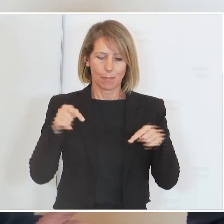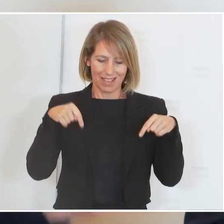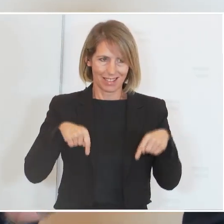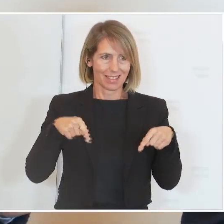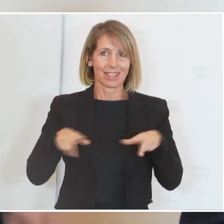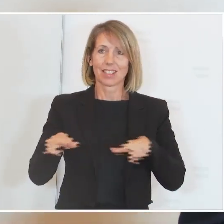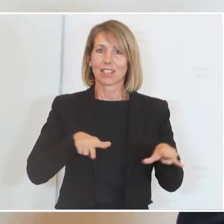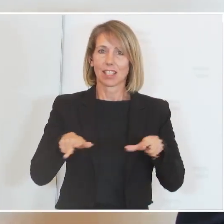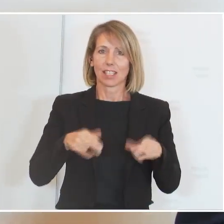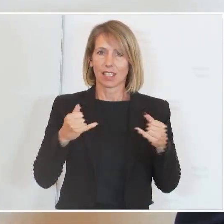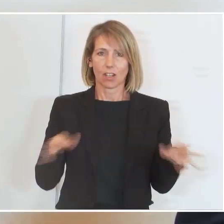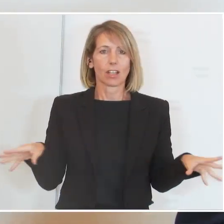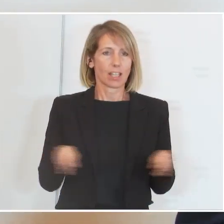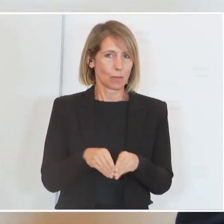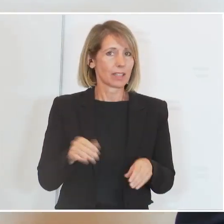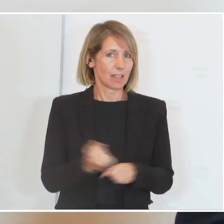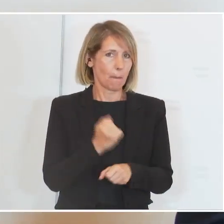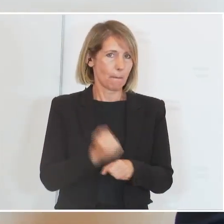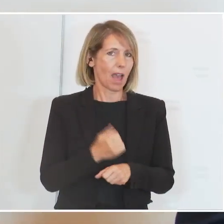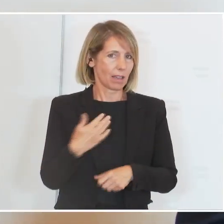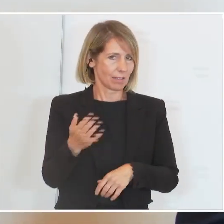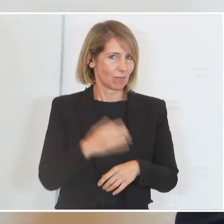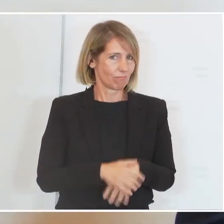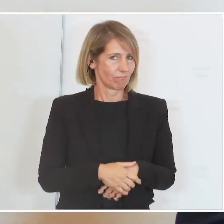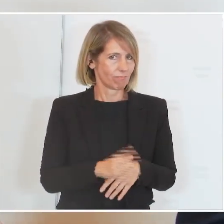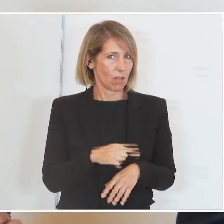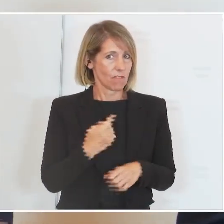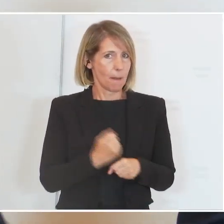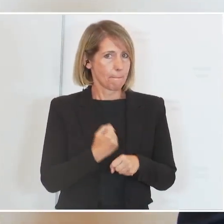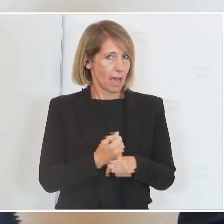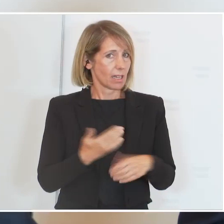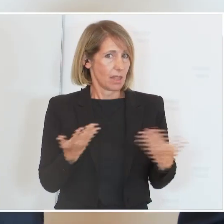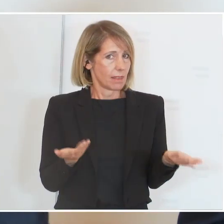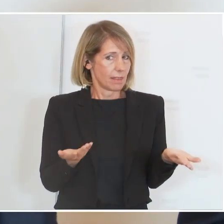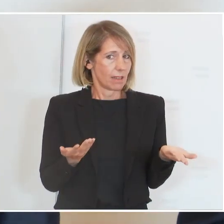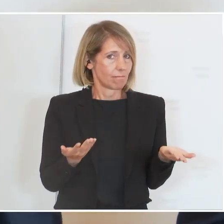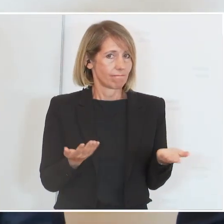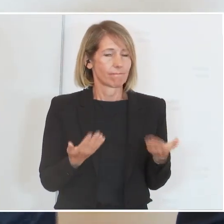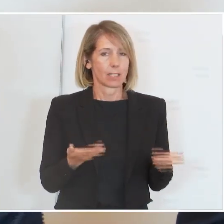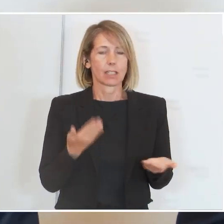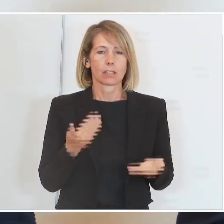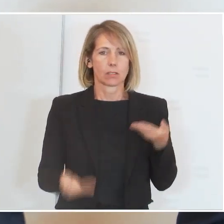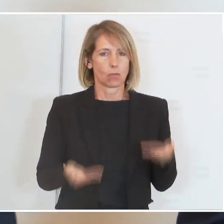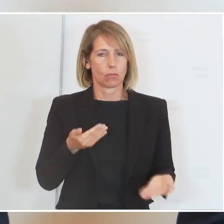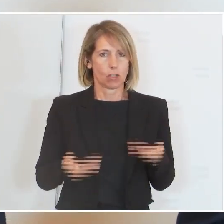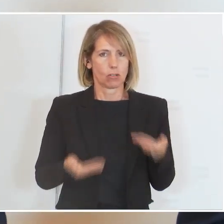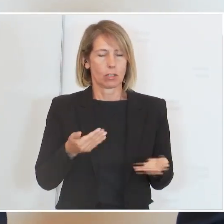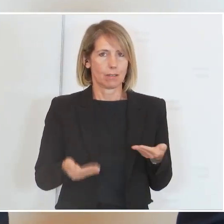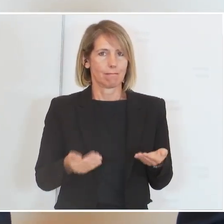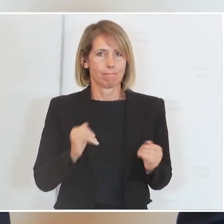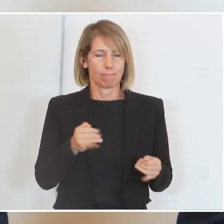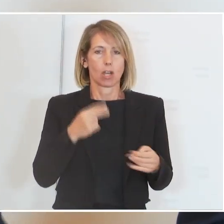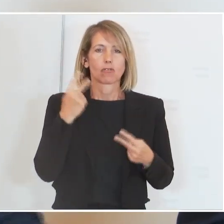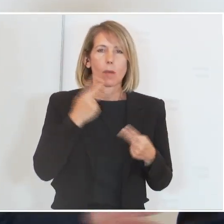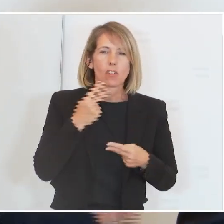diese gemeinsam, diese macht's, wir machen es. Und das macht auch den Unterschied. Und selbstverständlich